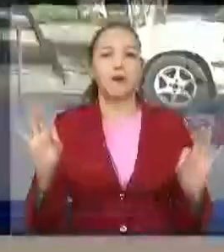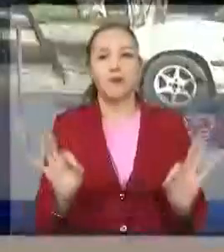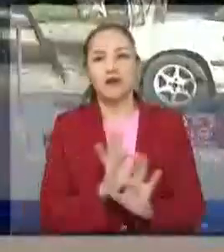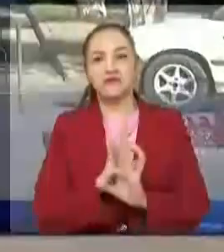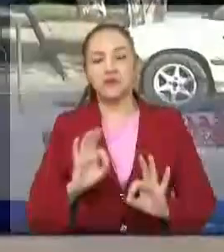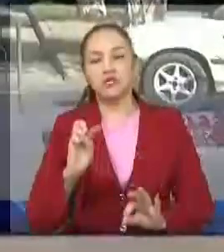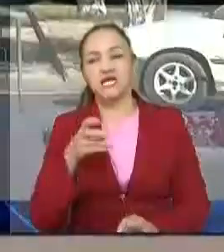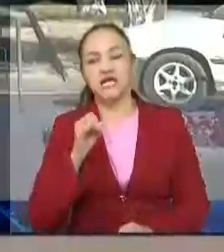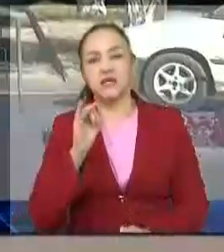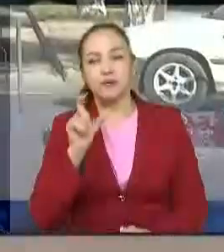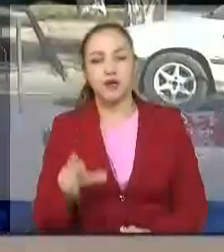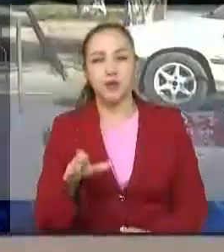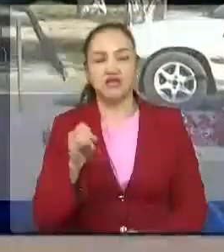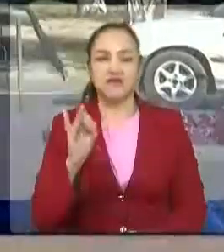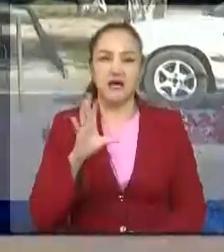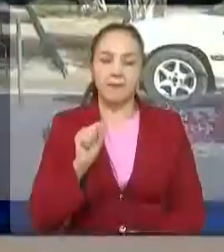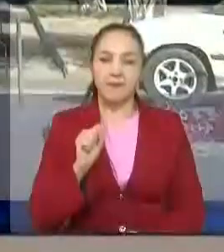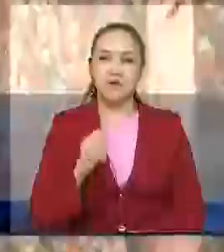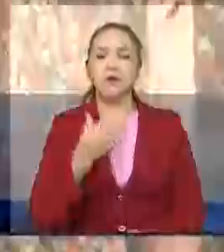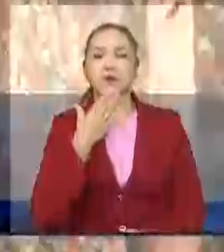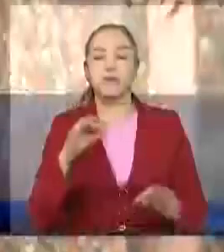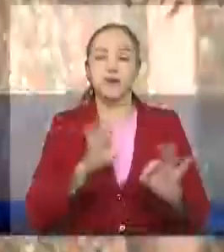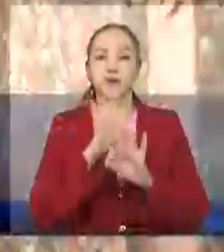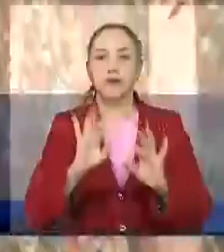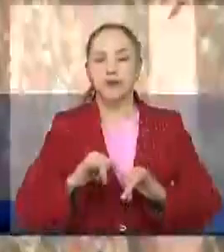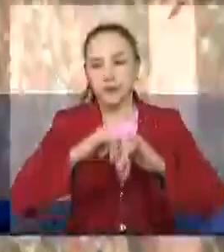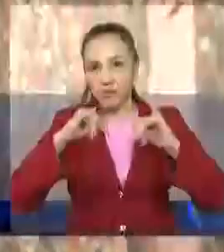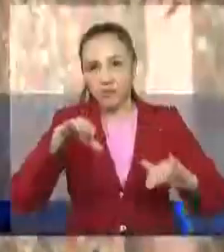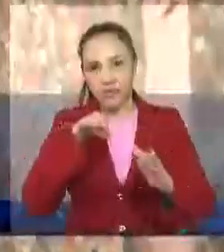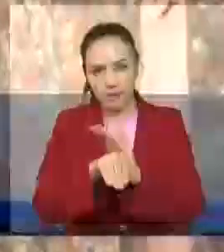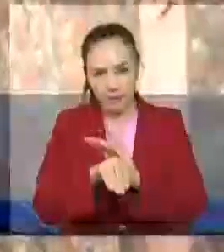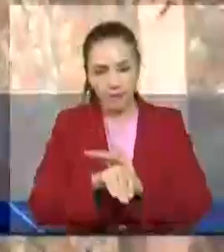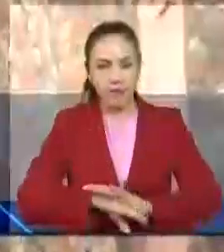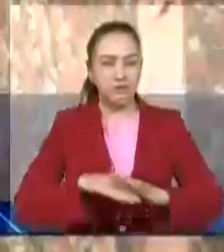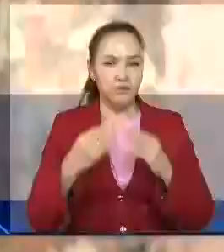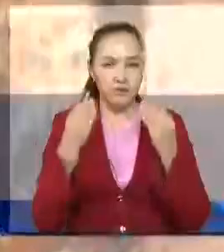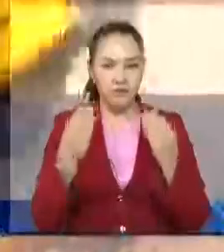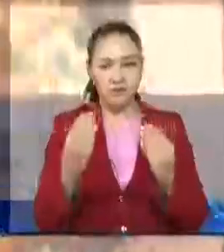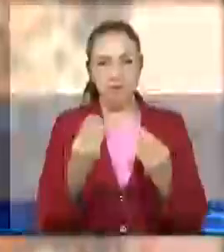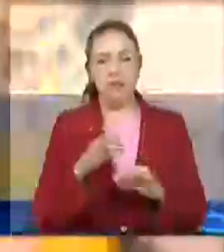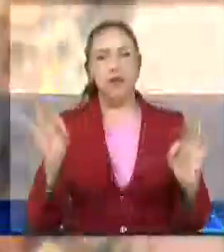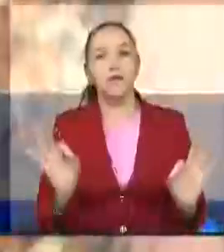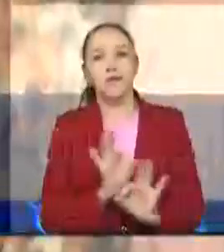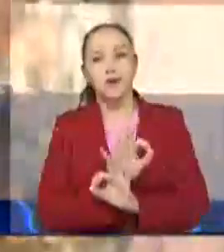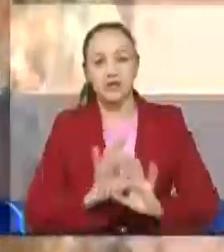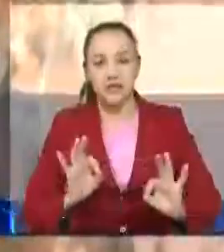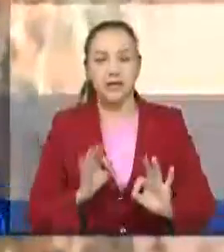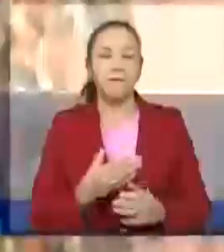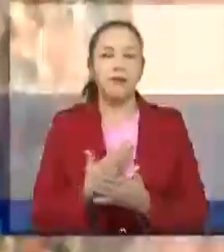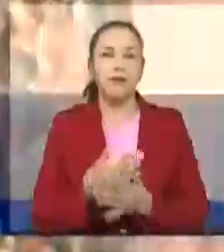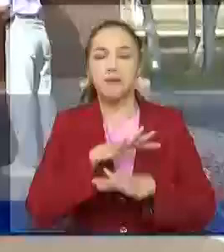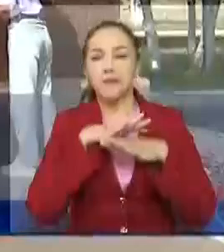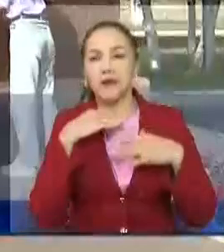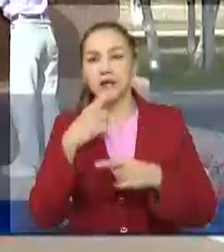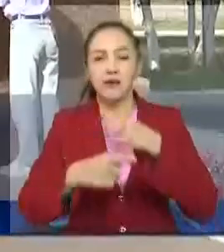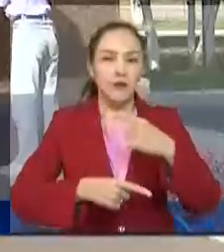Ахмет Жұбанов пен композитор Ғазиза Жұбанованың ұлттық өнердің өркендеуіне қосқан үлесі ұшан теңіз. Музыка майталмандарының ізінен мыңдаған